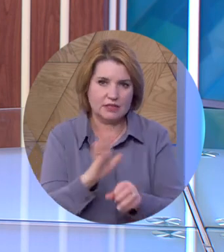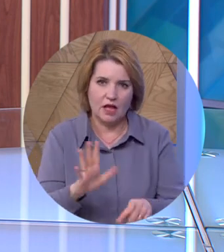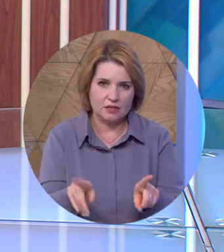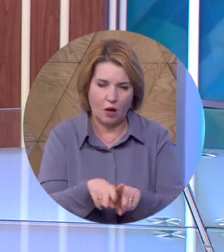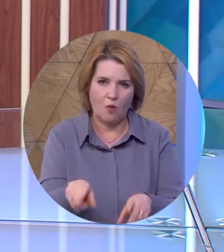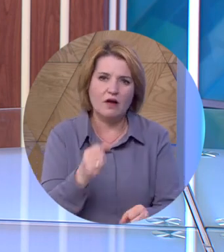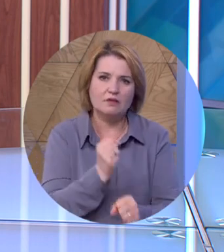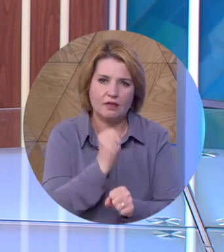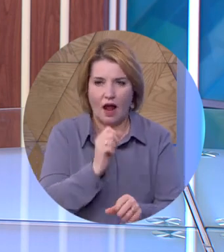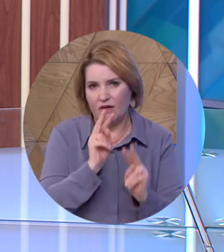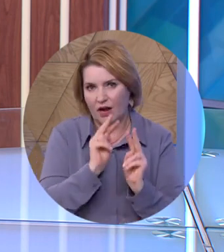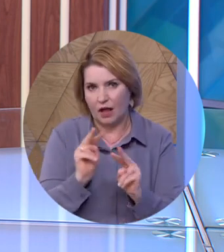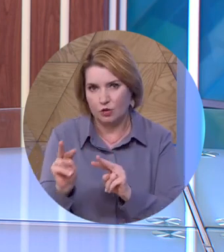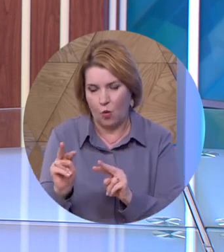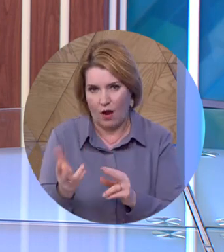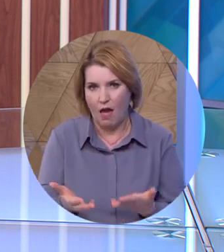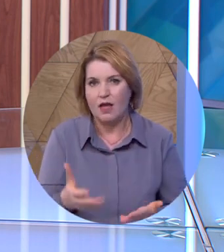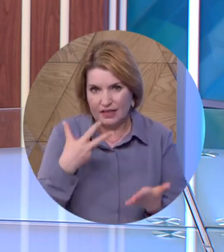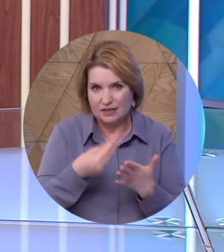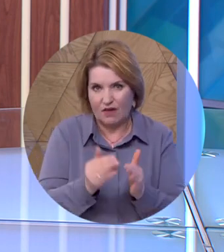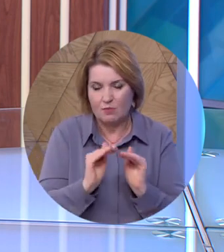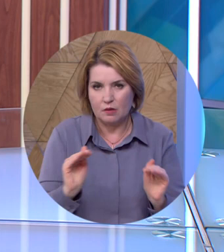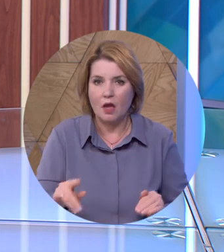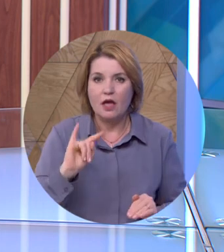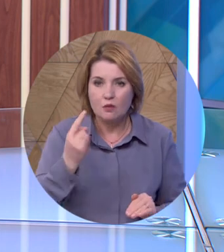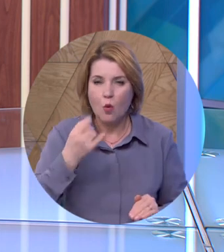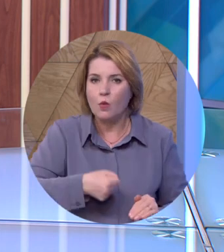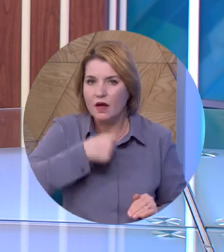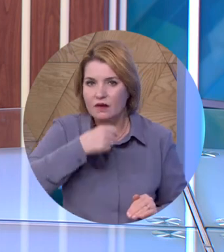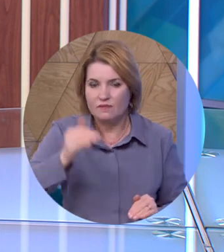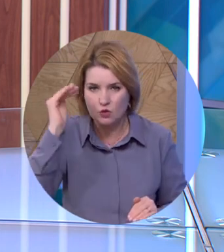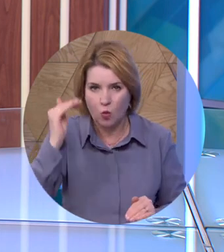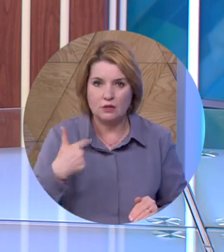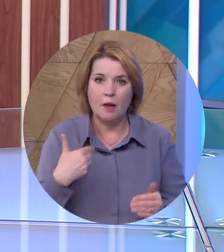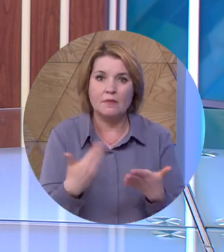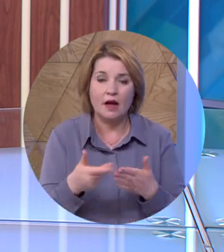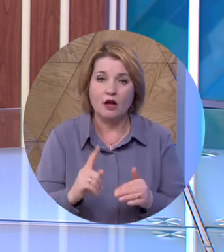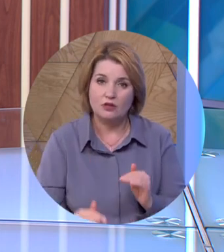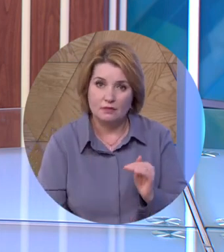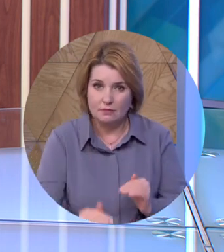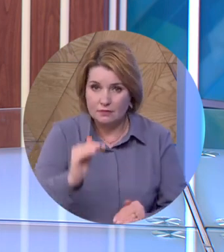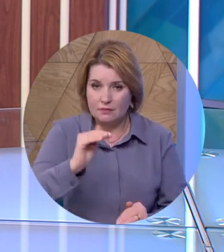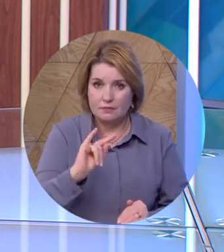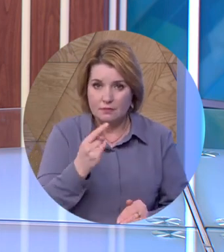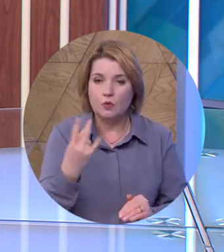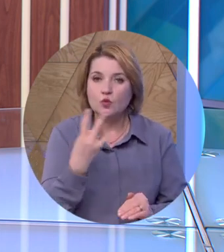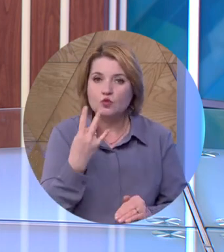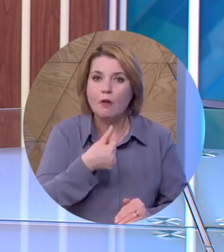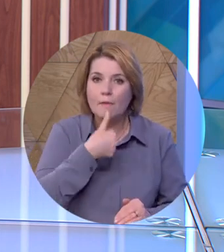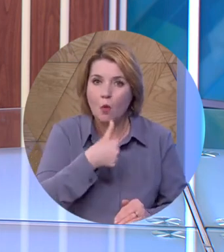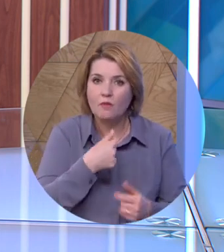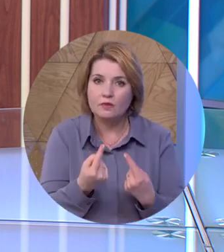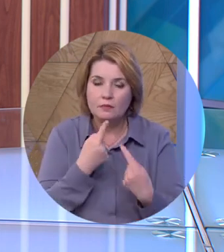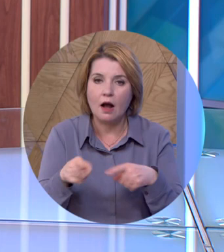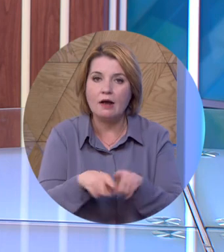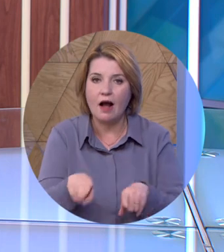контроля. Мы говорили с вами о трех внутренних эго-состояниях. Да. Ребенок, взрослый, родитель. Мне кажется, что с самого раннего возраста нужно пробовать разговаривать с ребенком,